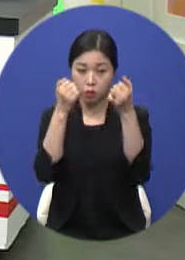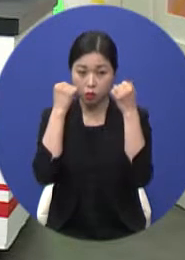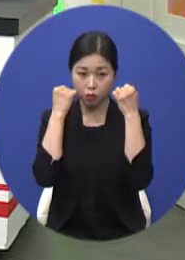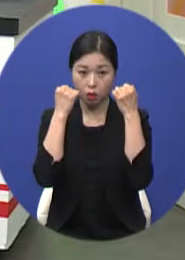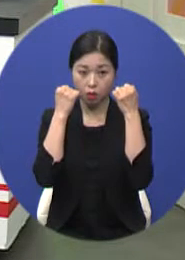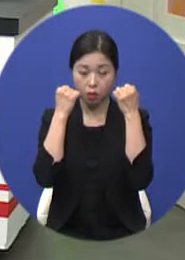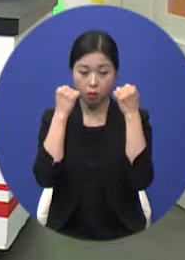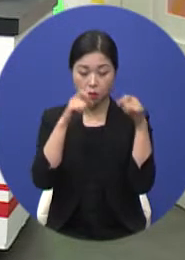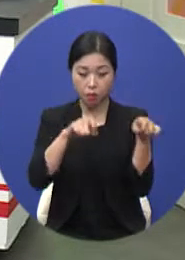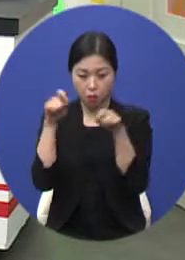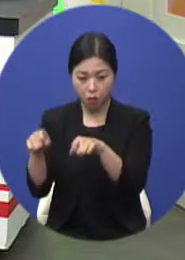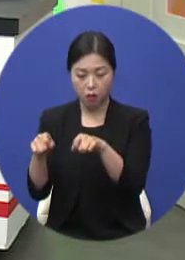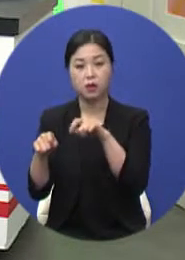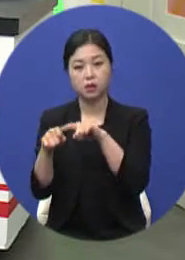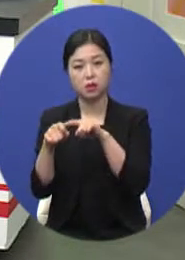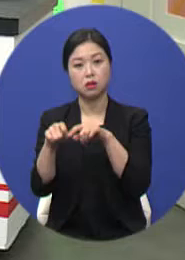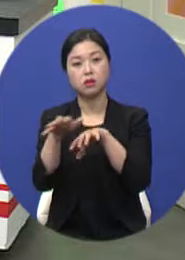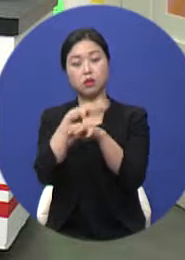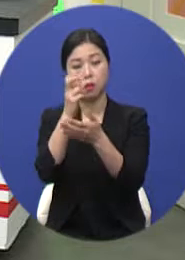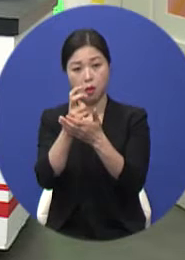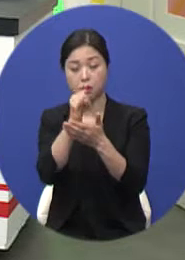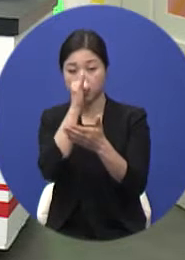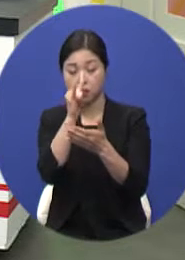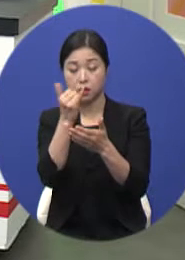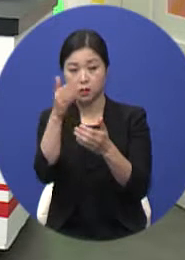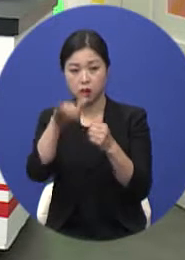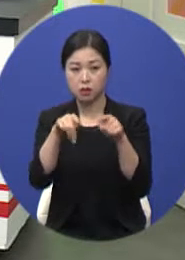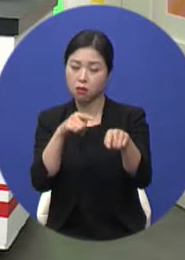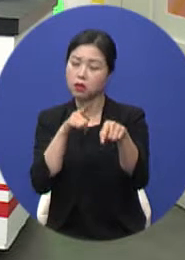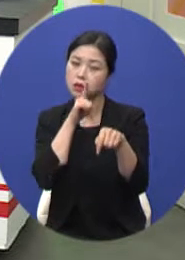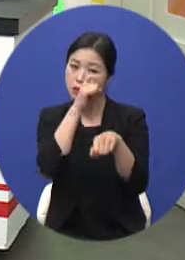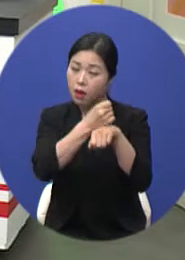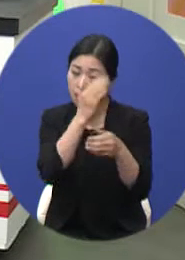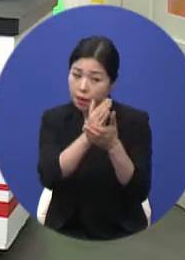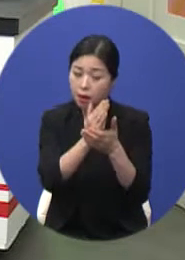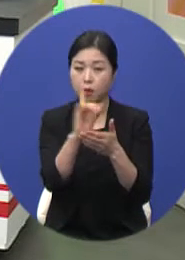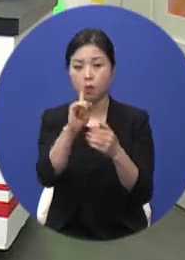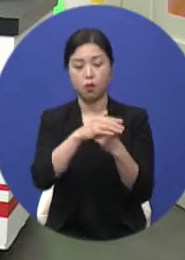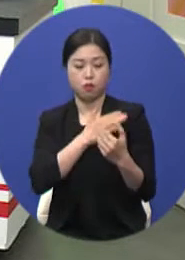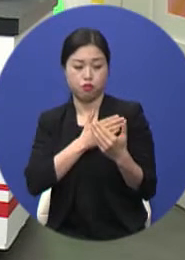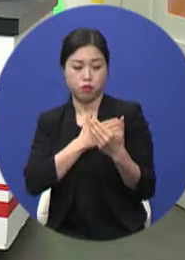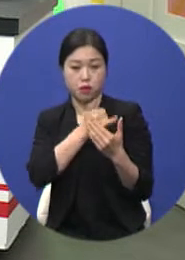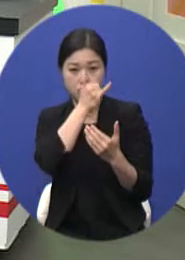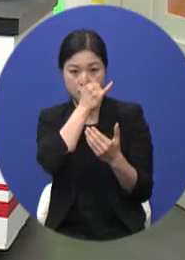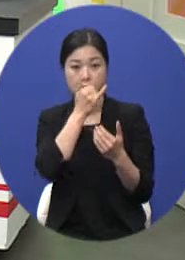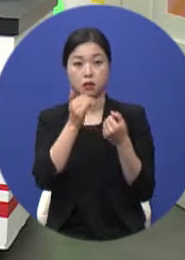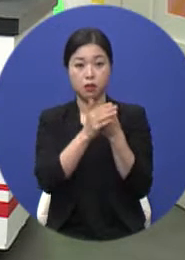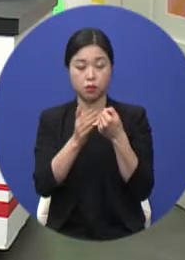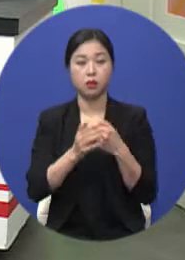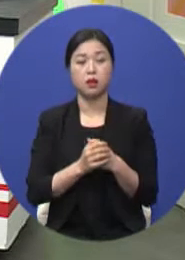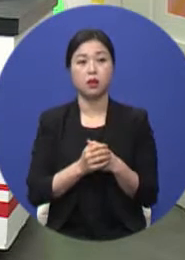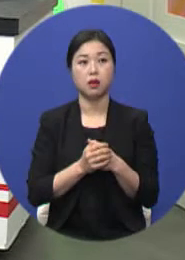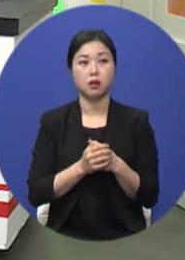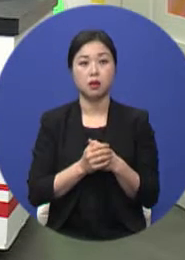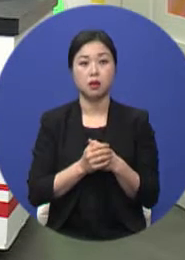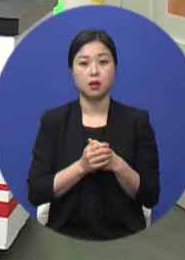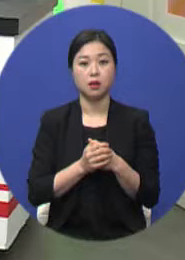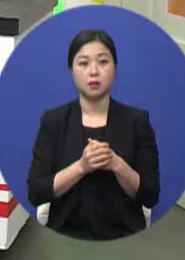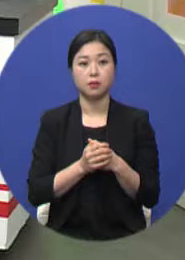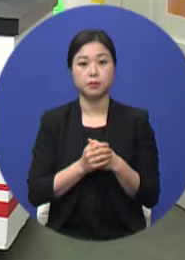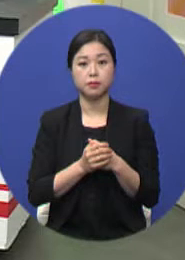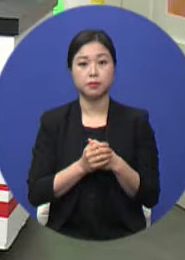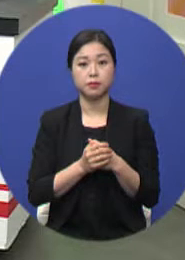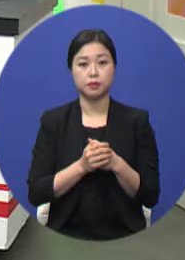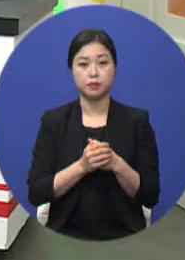있대네요. 이제 그걸 뭐... 해야 되는지 말아야 되는지 막 불안해가지고. 네. 그러니까 조금. 성격이